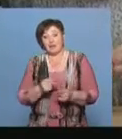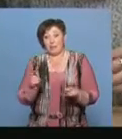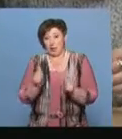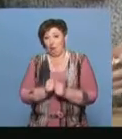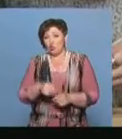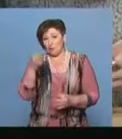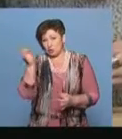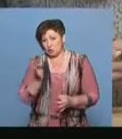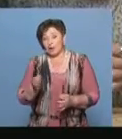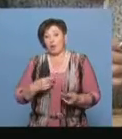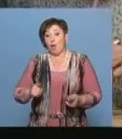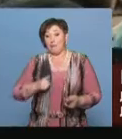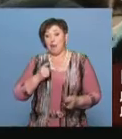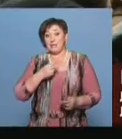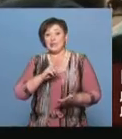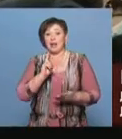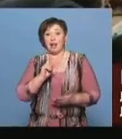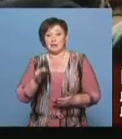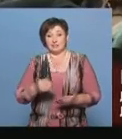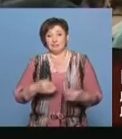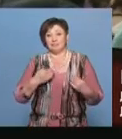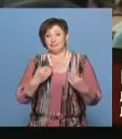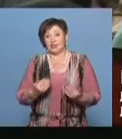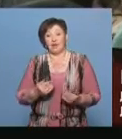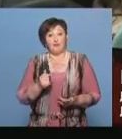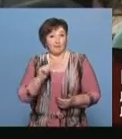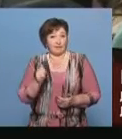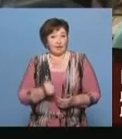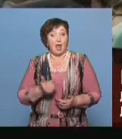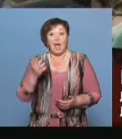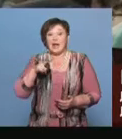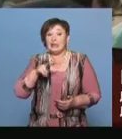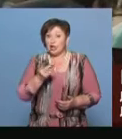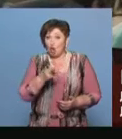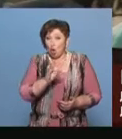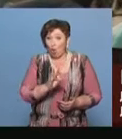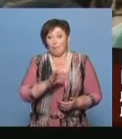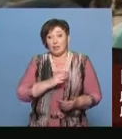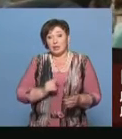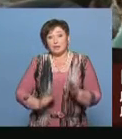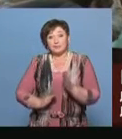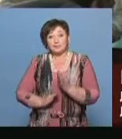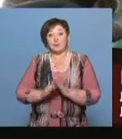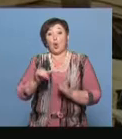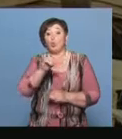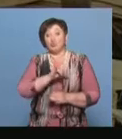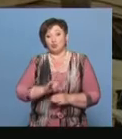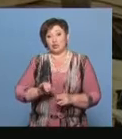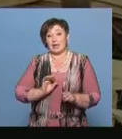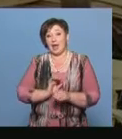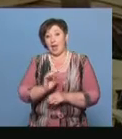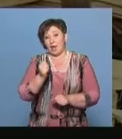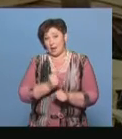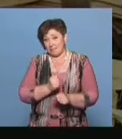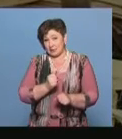мастер-класс здесь организовали впервые. Лыком никто не занимался, хотя лыко – это было истинное удмуртское ремесло. И потом